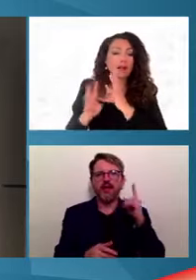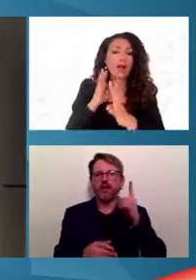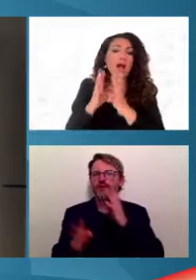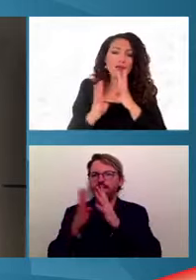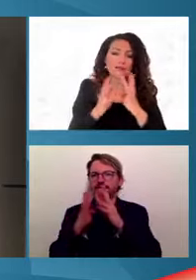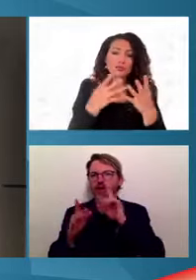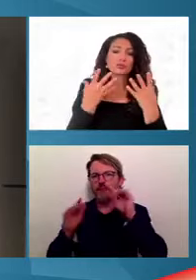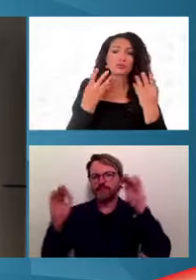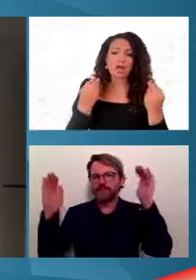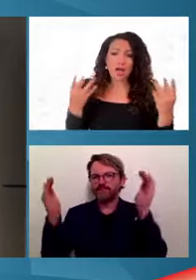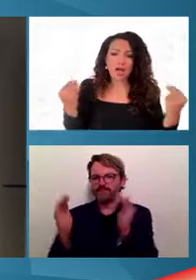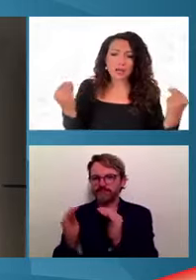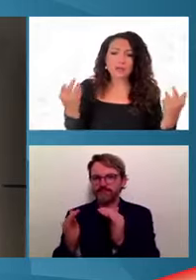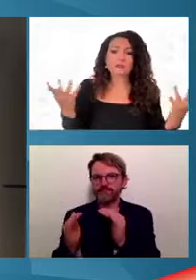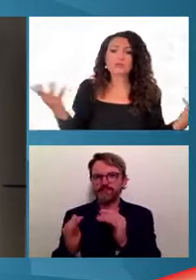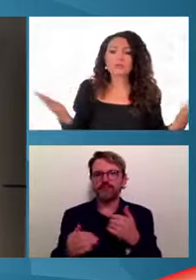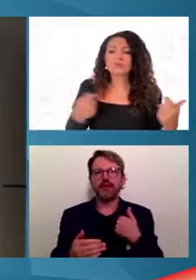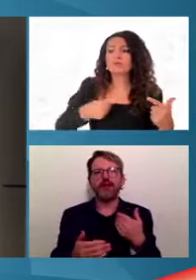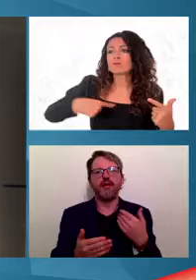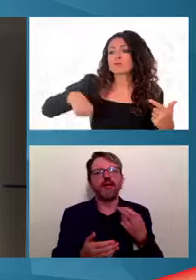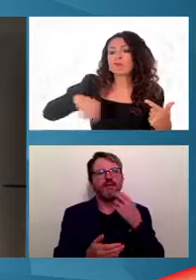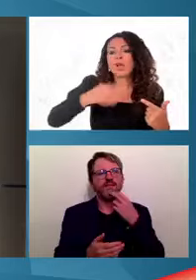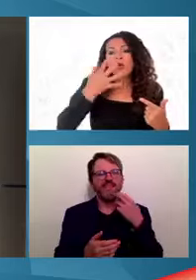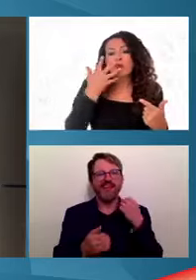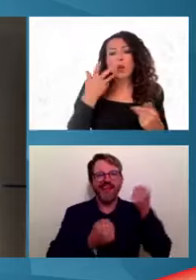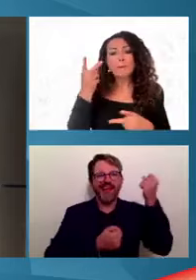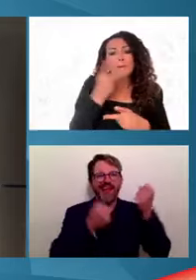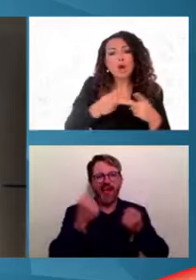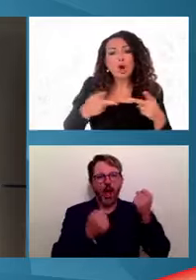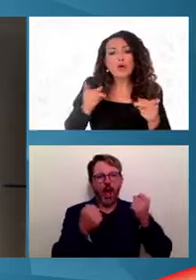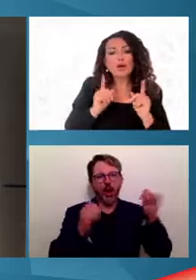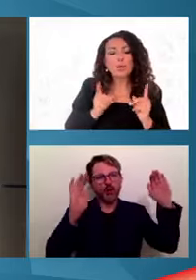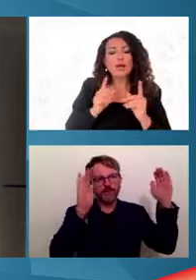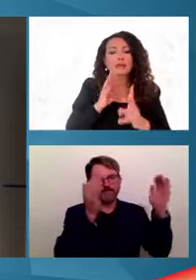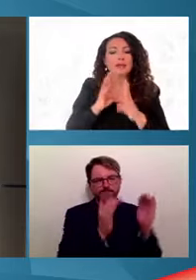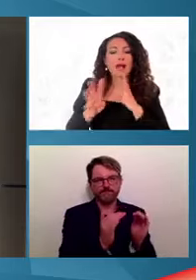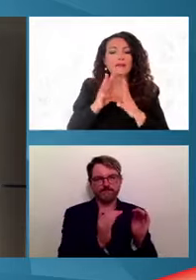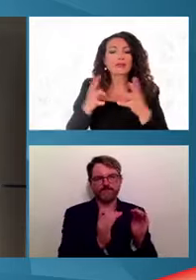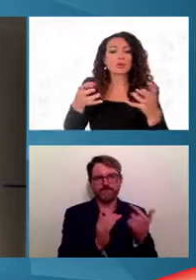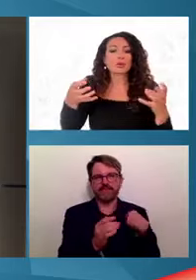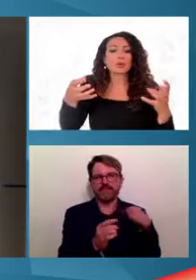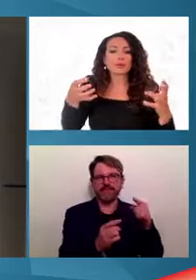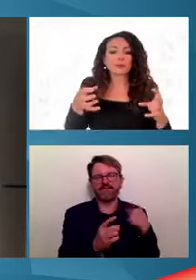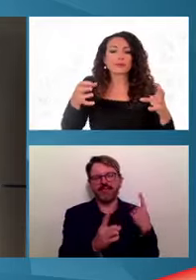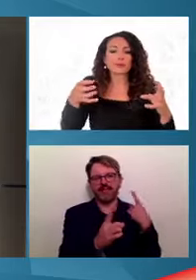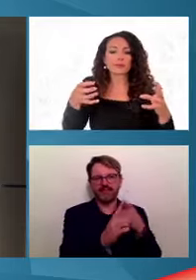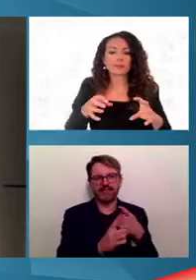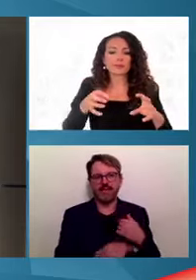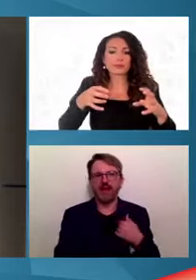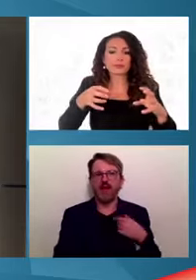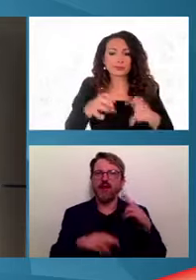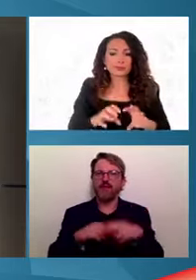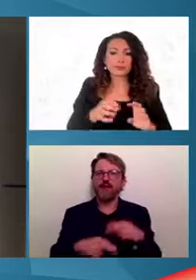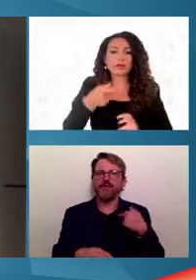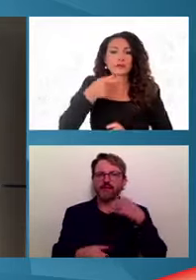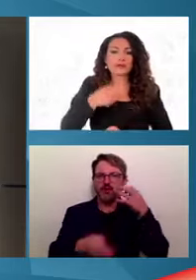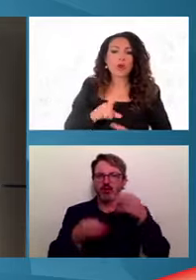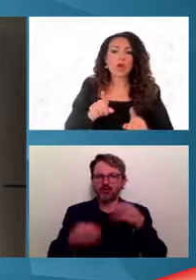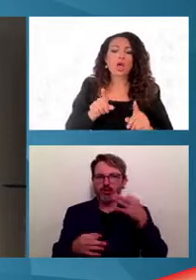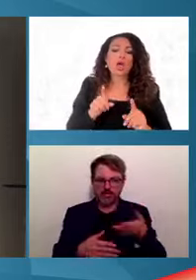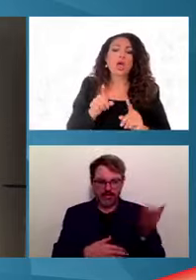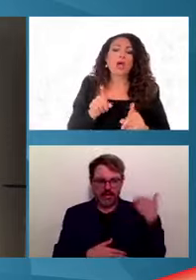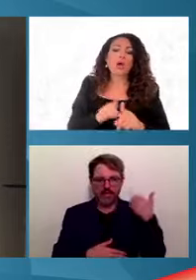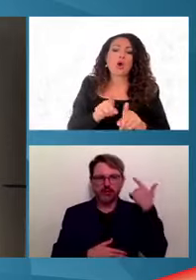war es, Autos in Südtirol zu reduzieren. Und wenn wir uns die Statistiken der letzten 20